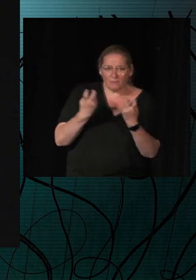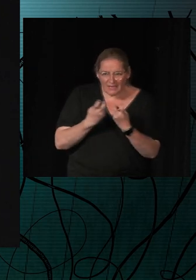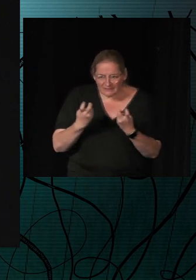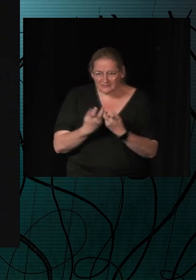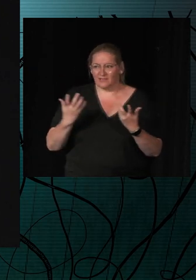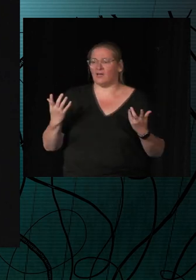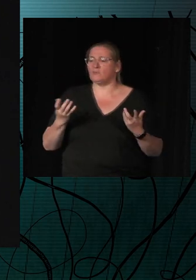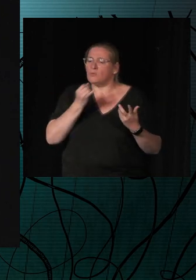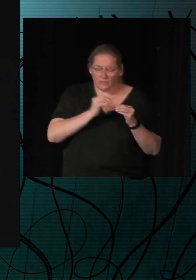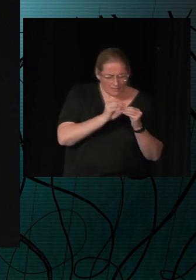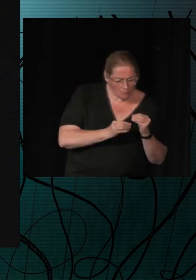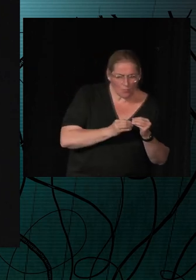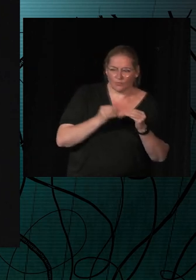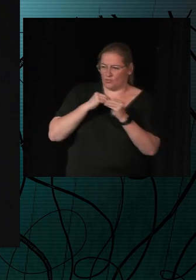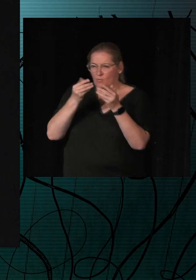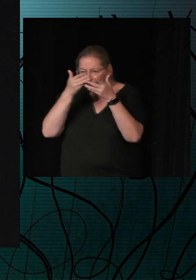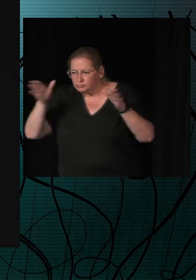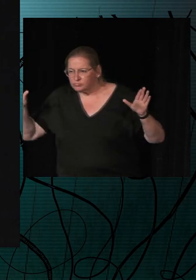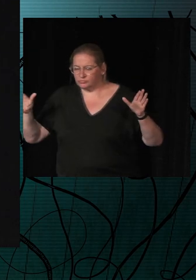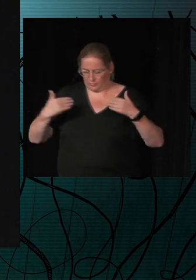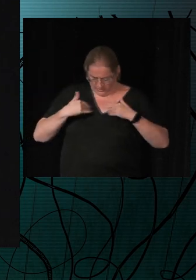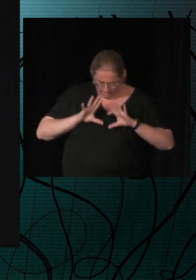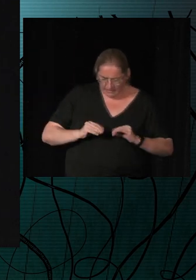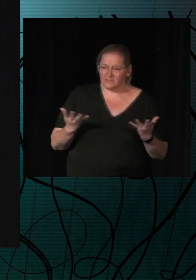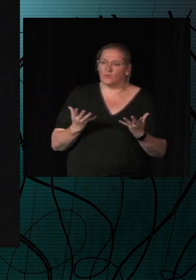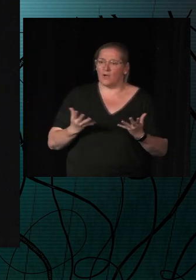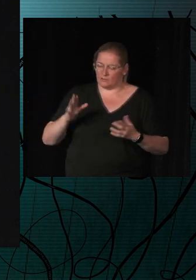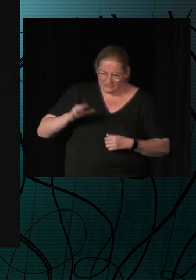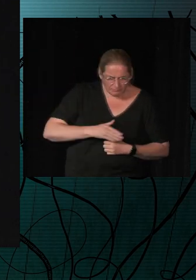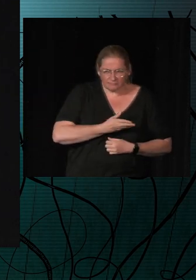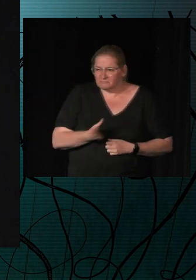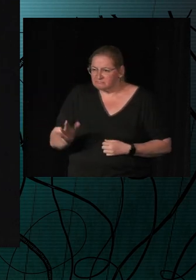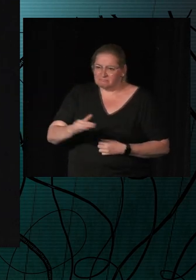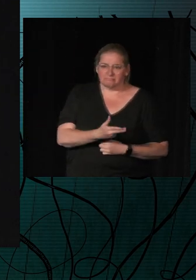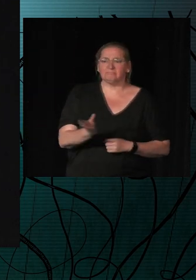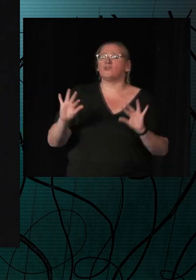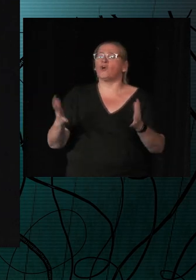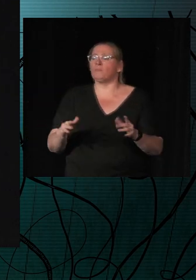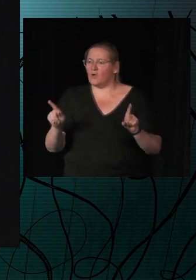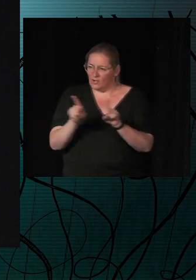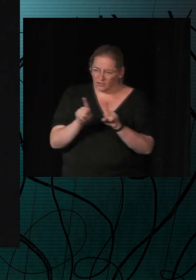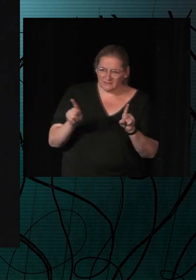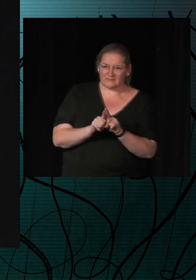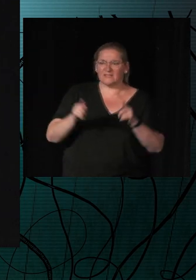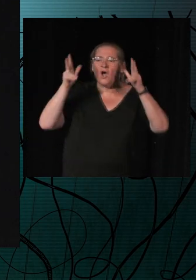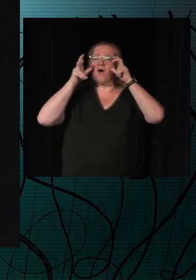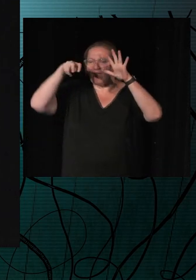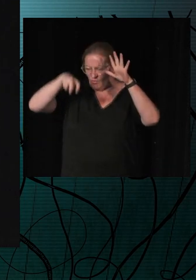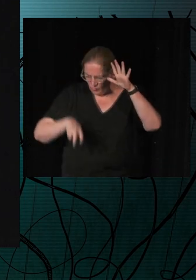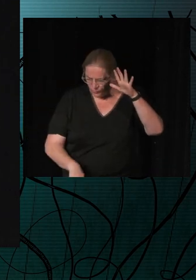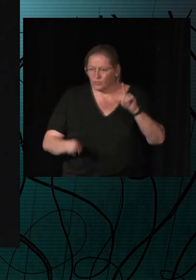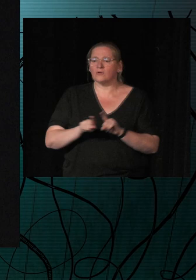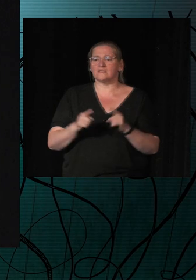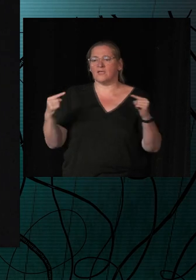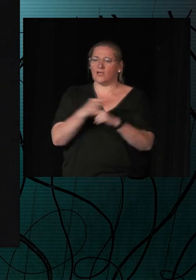entre macrocosme et microcosme la position qu'on a nous là-dedans les dédales qu'on va qu'on va parcourir le rapport à la descente aux enfers puis même la monté au